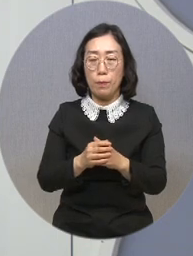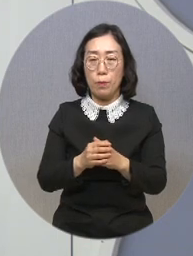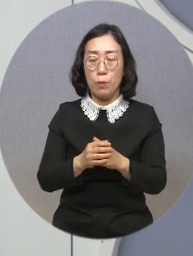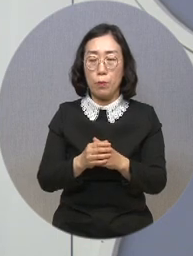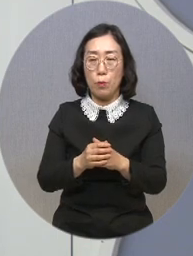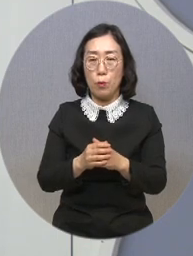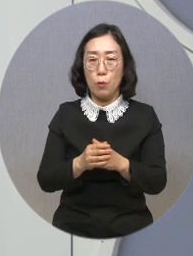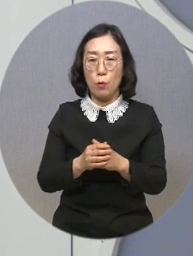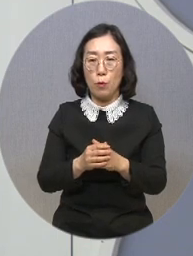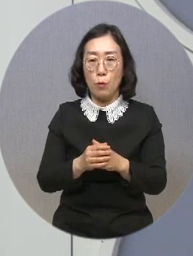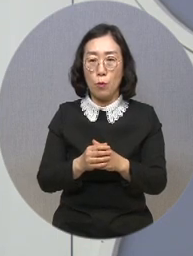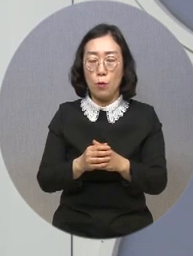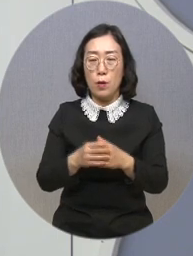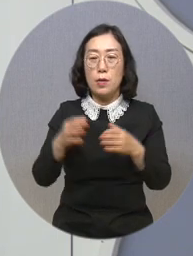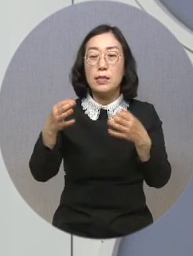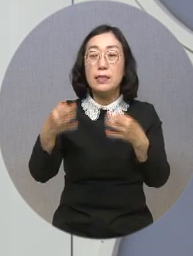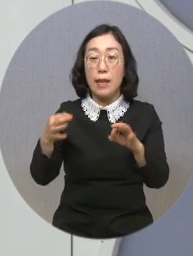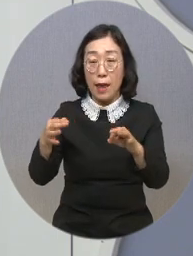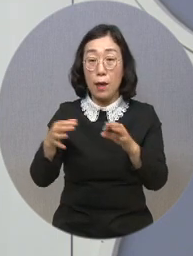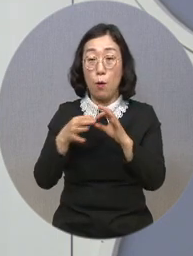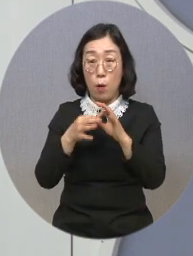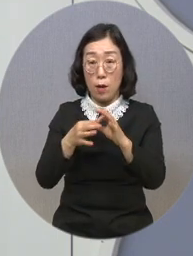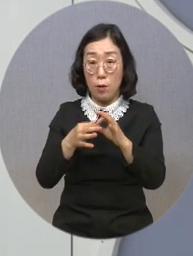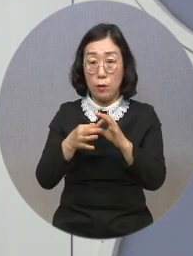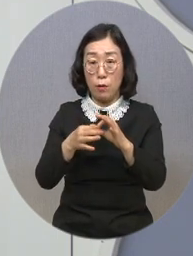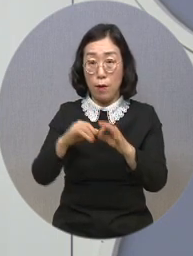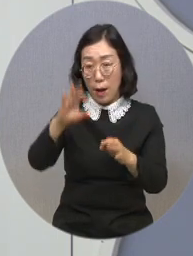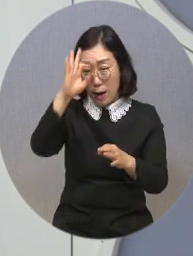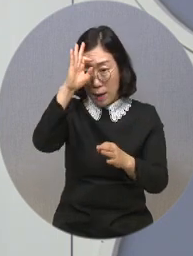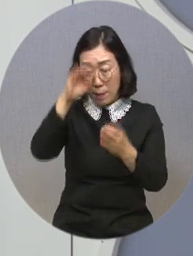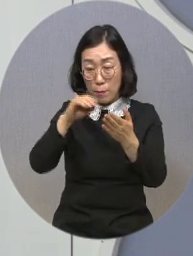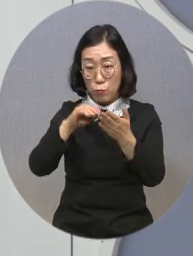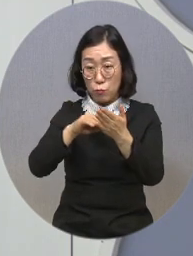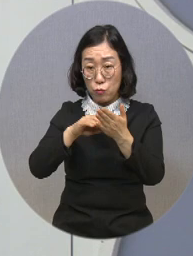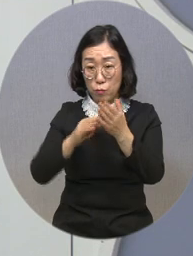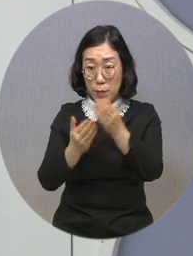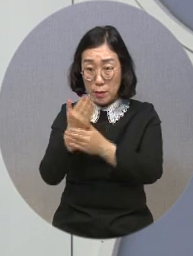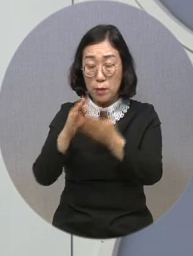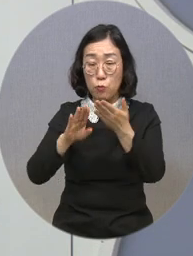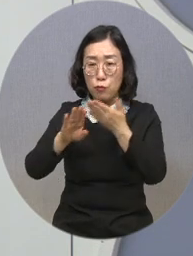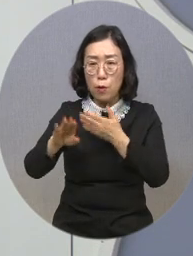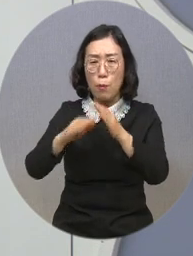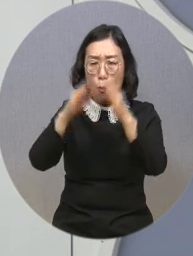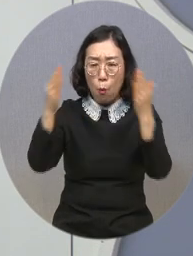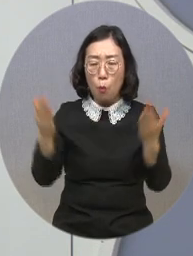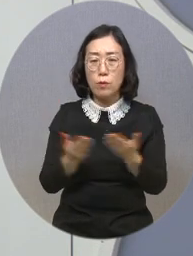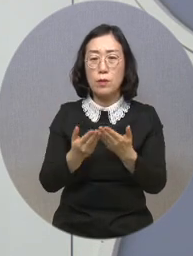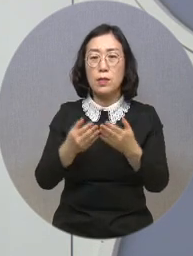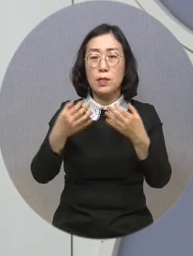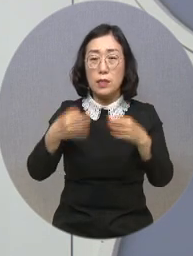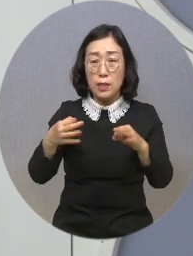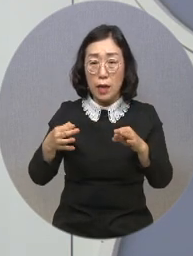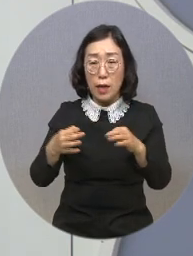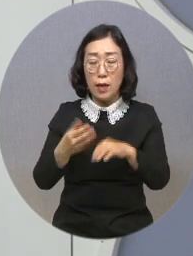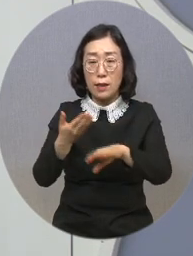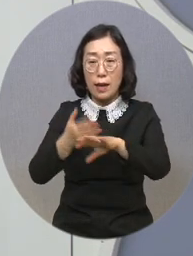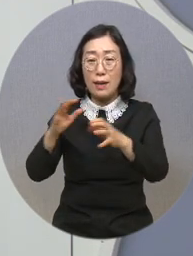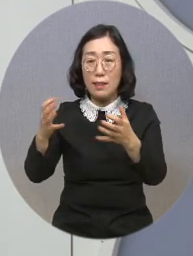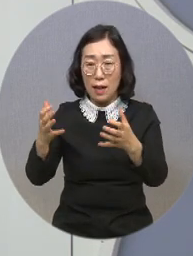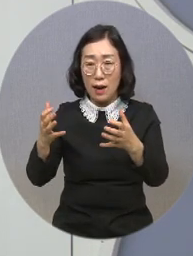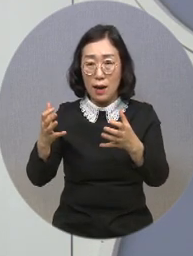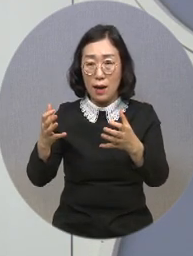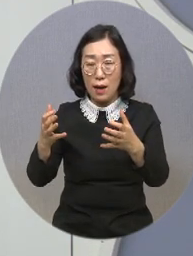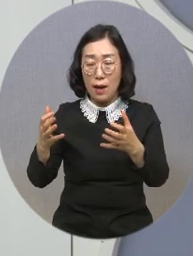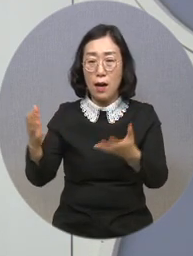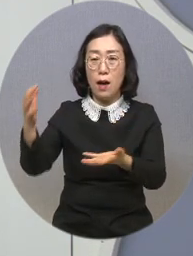서민금융기관에 대해서 제가 했는데 우리나라 은행이 IMF 이후에 거의 모든 은행이 다 외국계에 대주주가